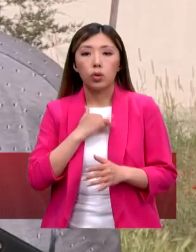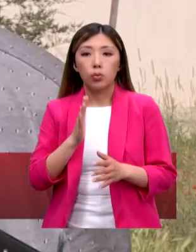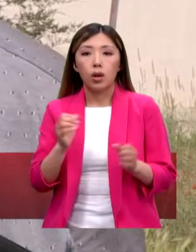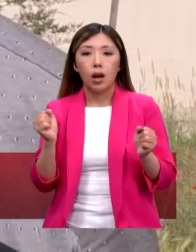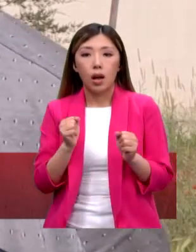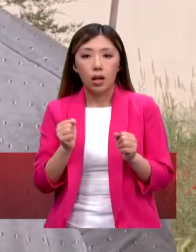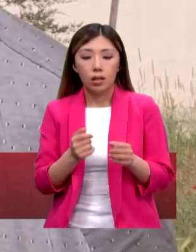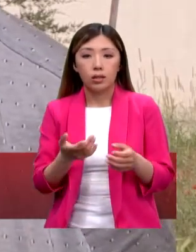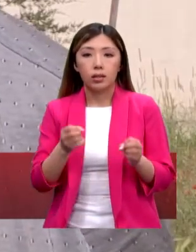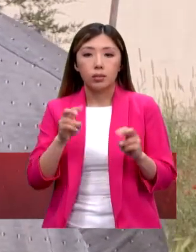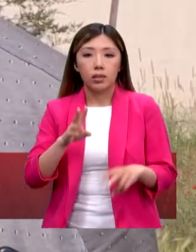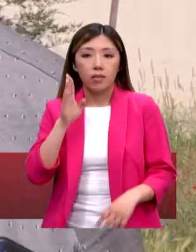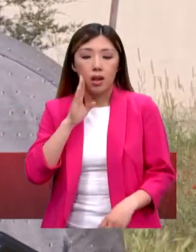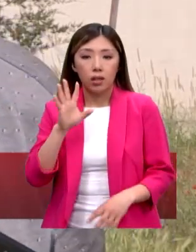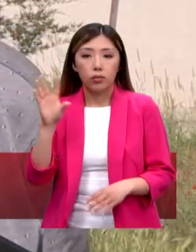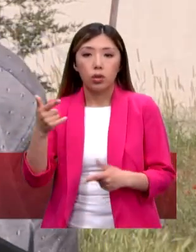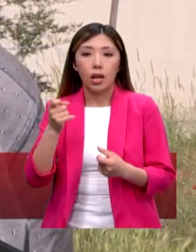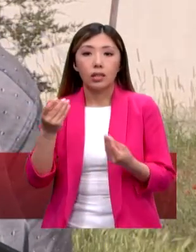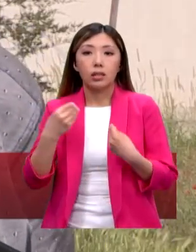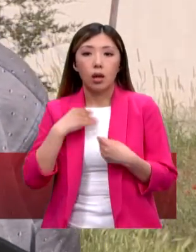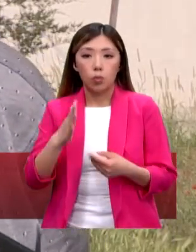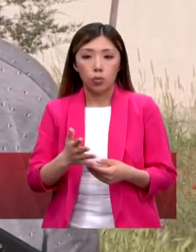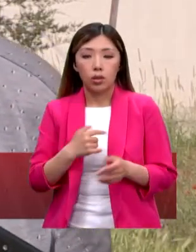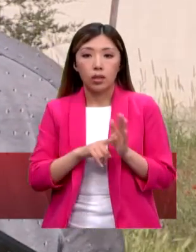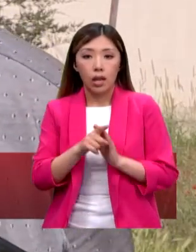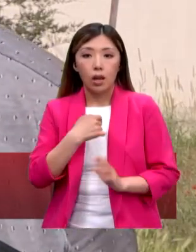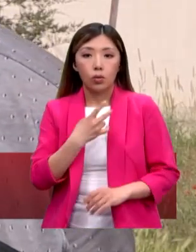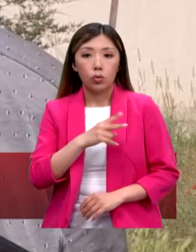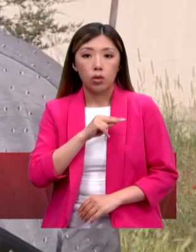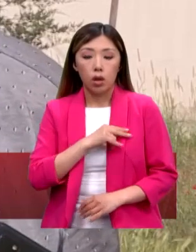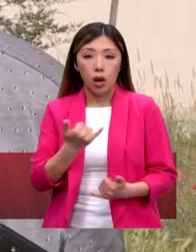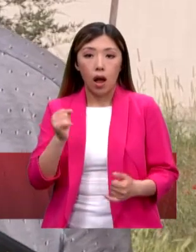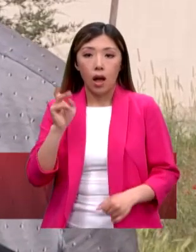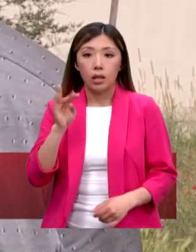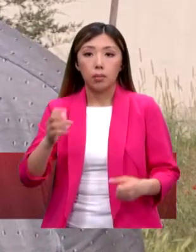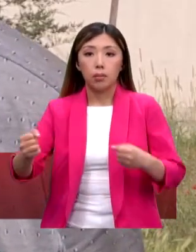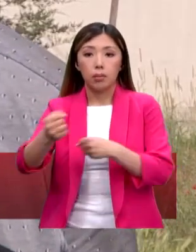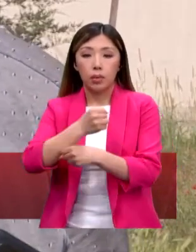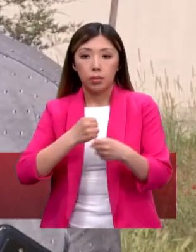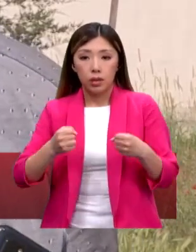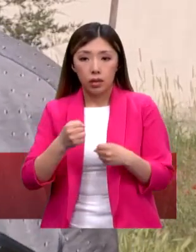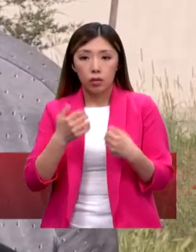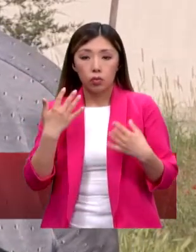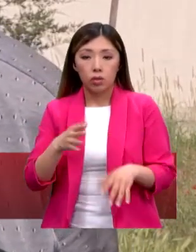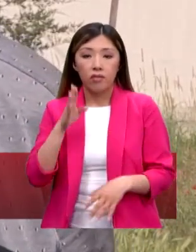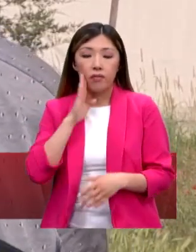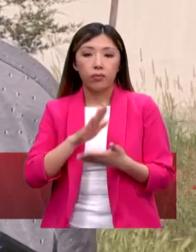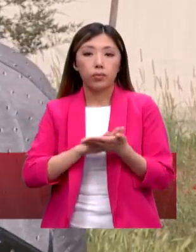вы начинаете работать. Мы начали работать. Как им поменялся, бойного цеха нету, воды